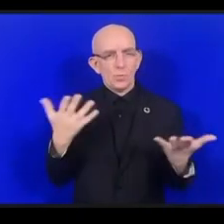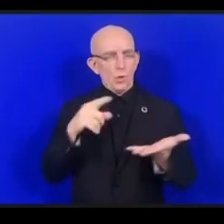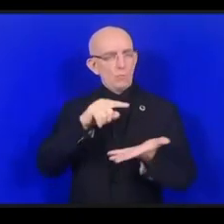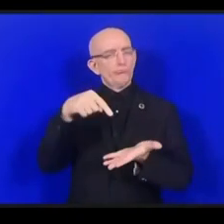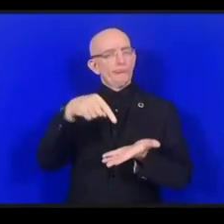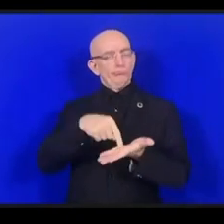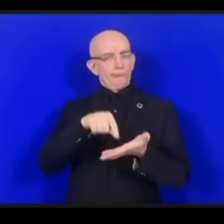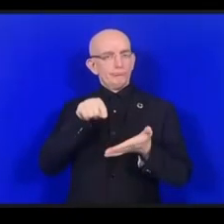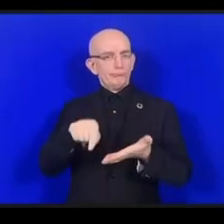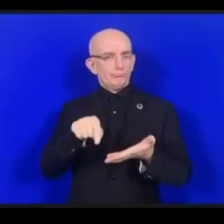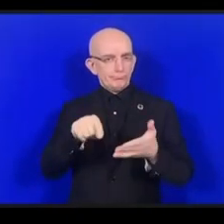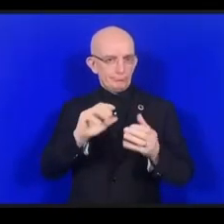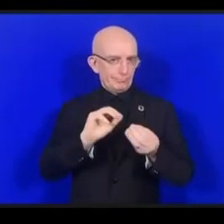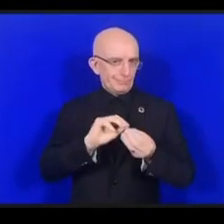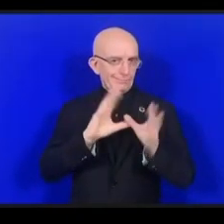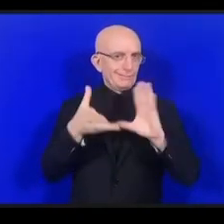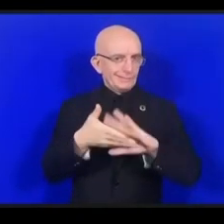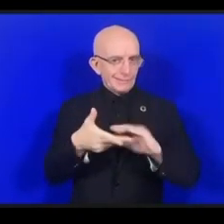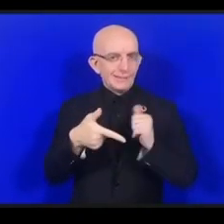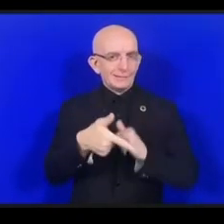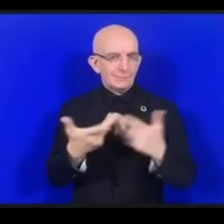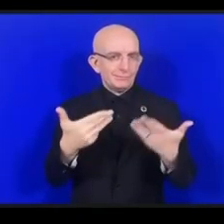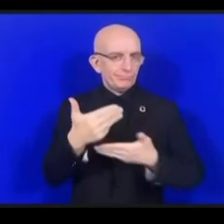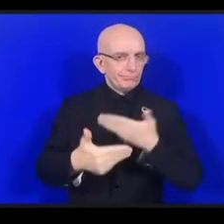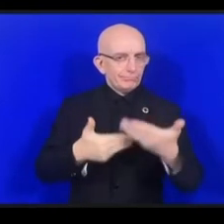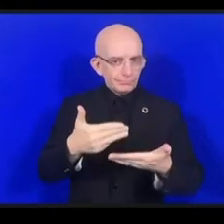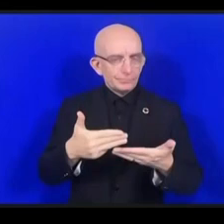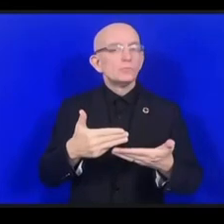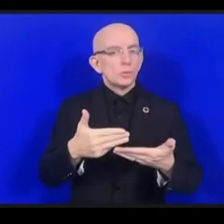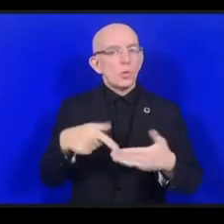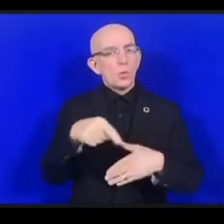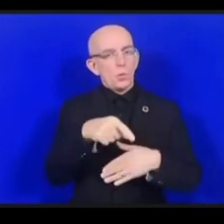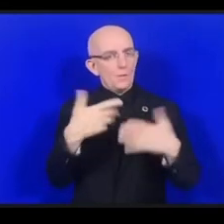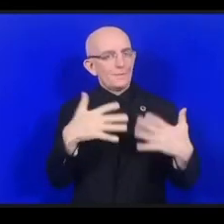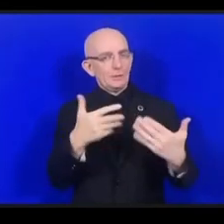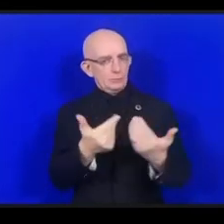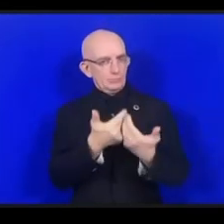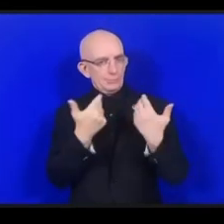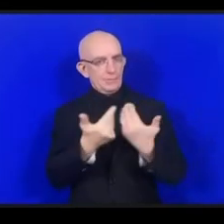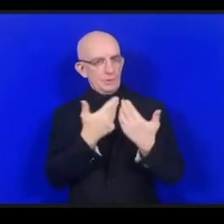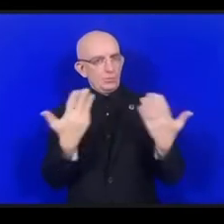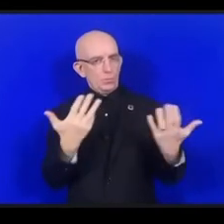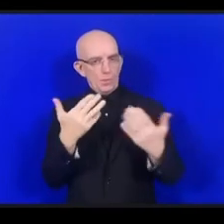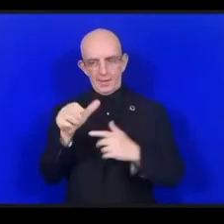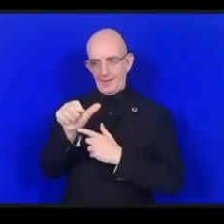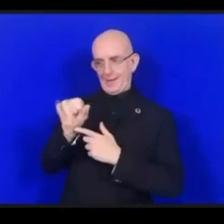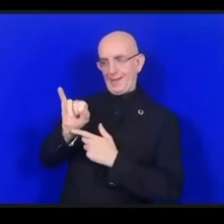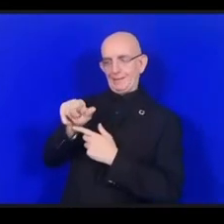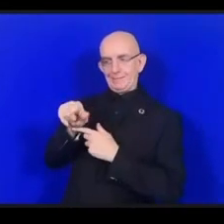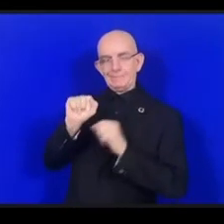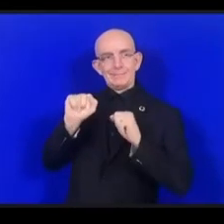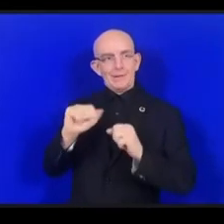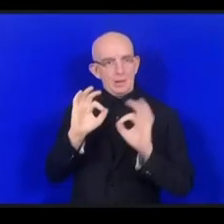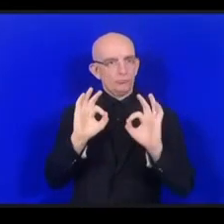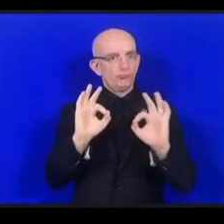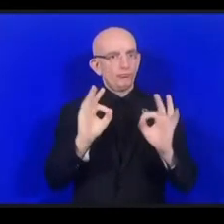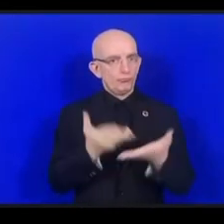AI 可以造福，但是呢，也会带来一些挑战。现在请 Avery Doria，